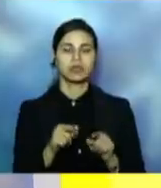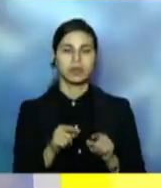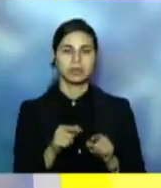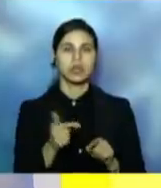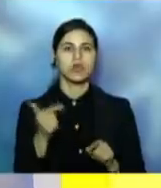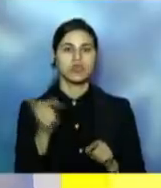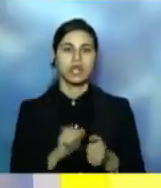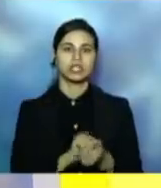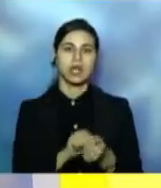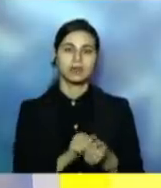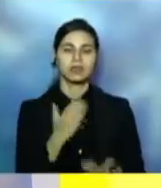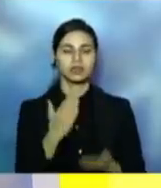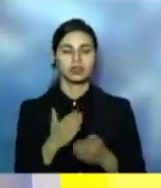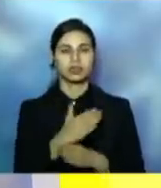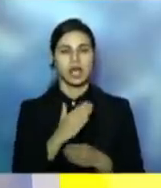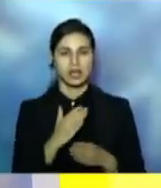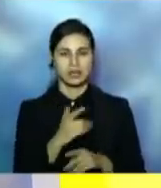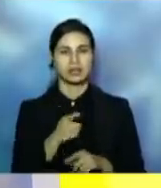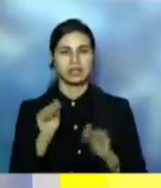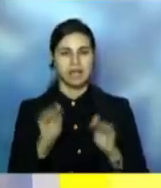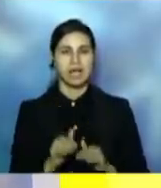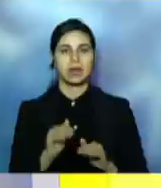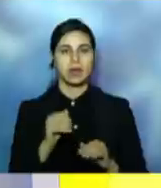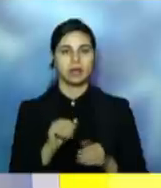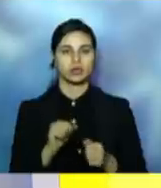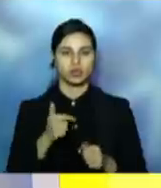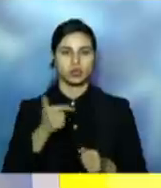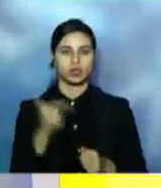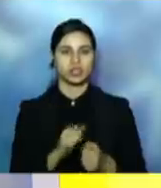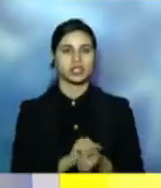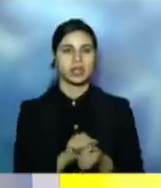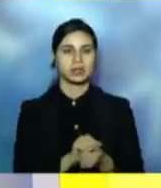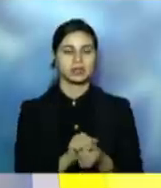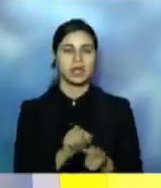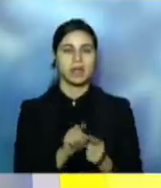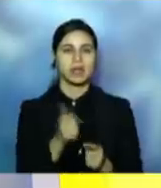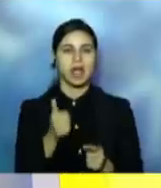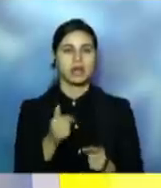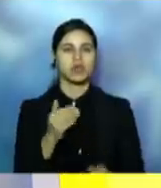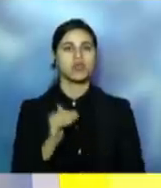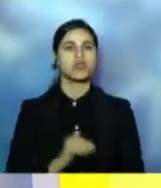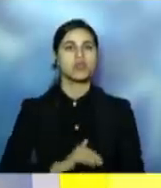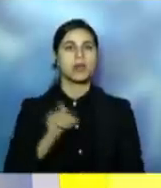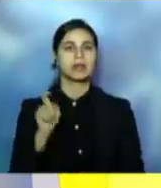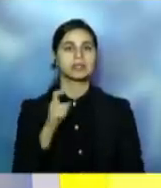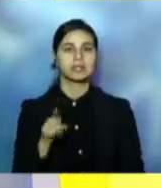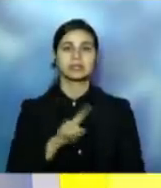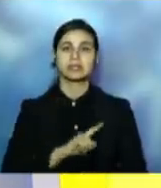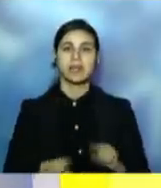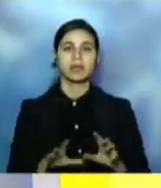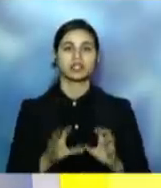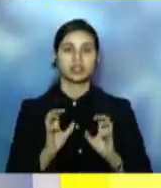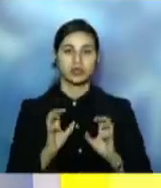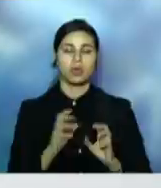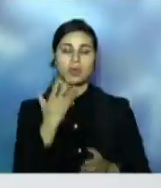იმისა უხეშად დაფქვილი, ანუ ნაკლებად უხეშად დაფქვილი, ანუ რაფინირებული და უმაღლესი ხარისხის, ის უფრო სწრაფად